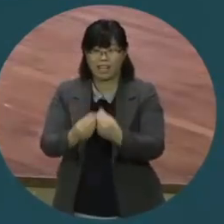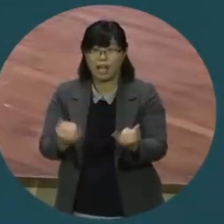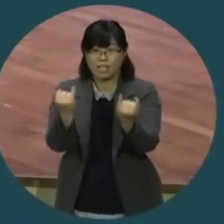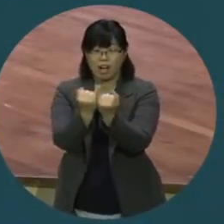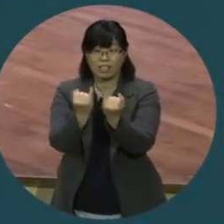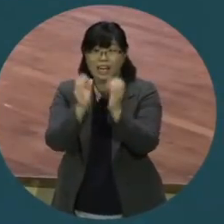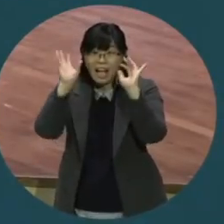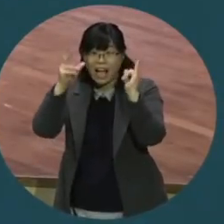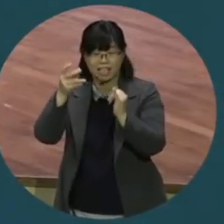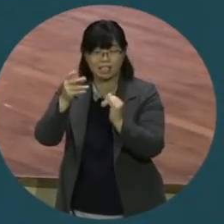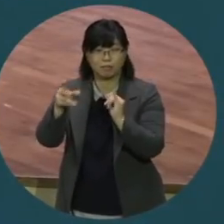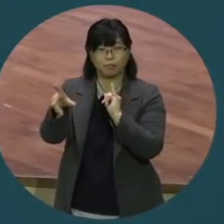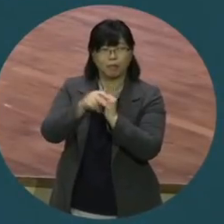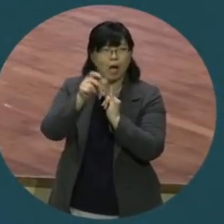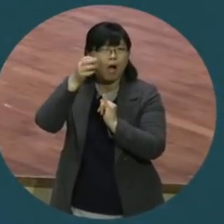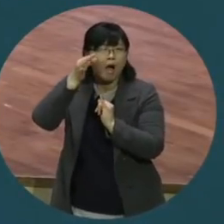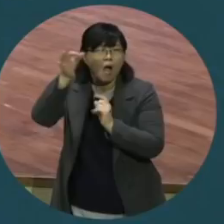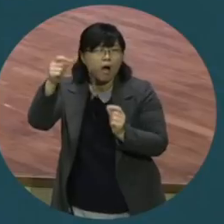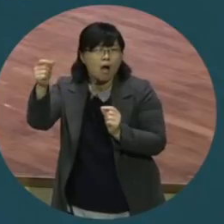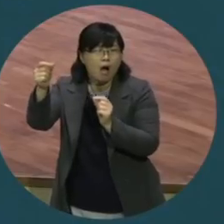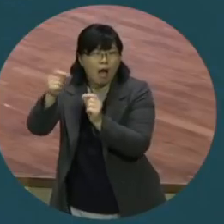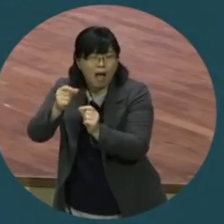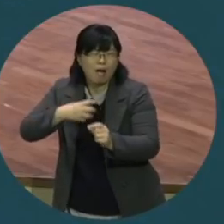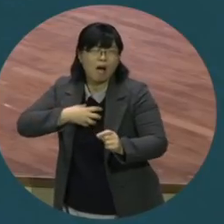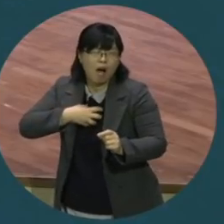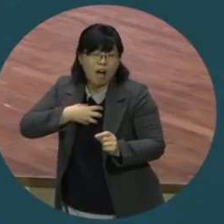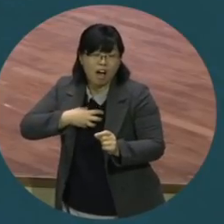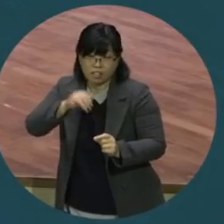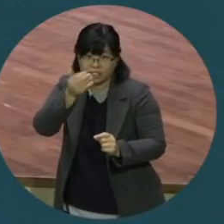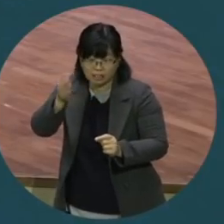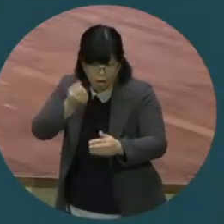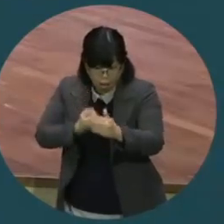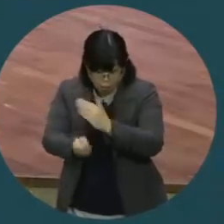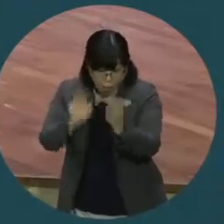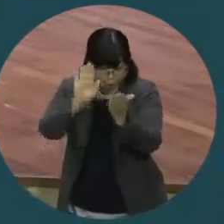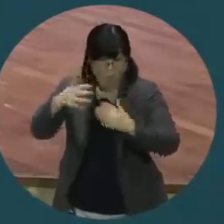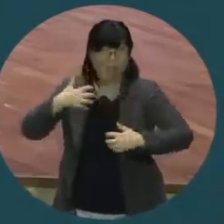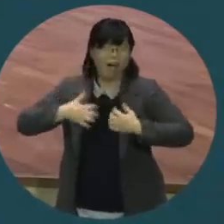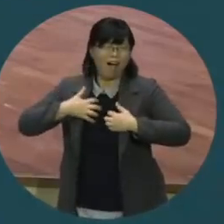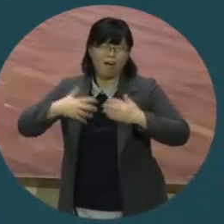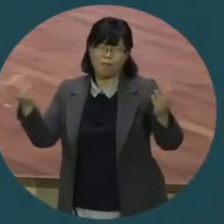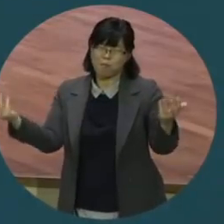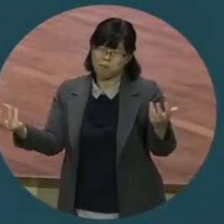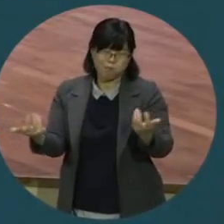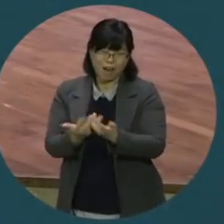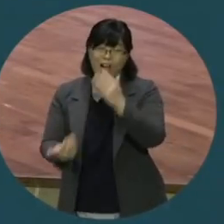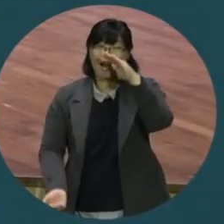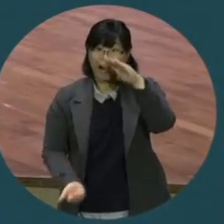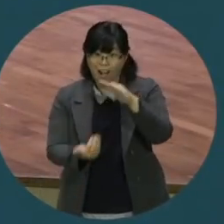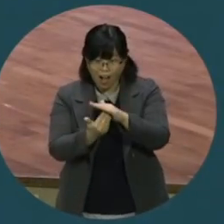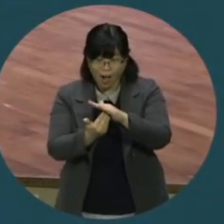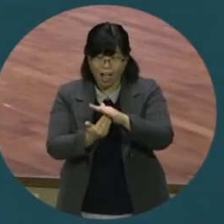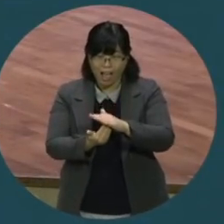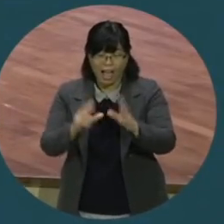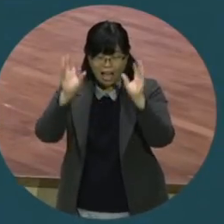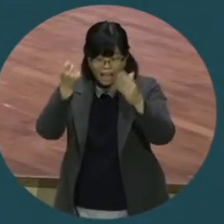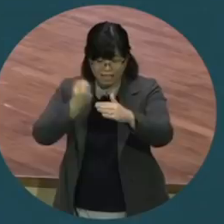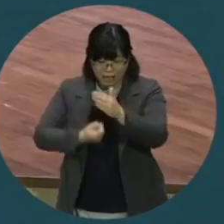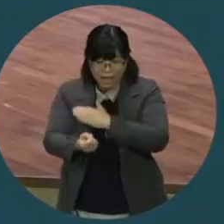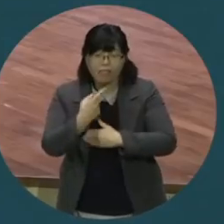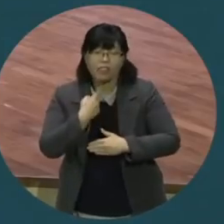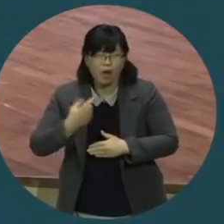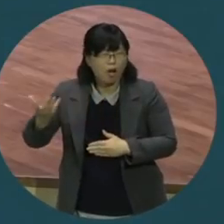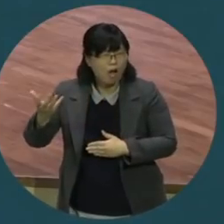이르렀으므로 근심하나 아기를 낳으면 세상에 사람 난 기쁨으로 말미암아 그 고통을 다시 기억하지